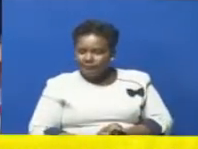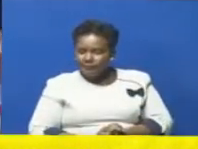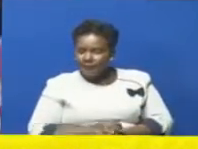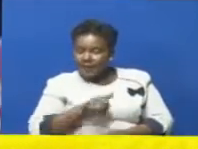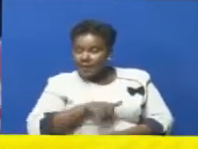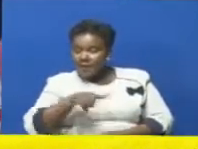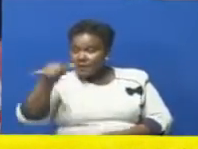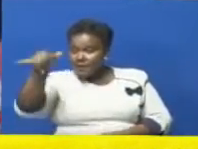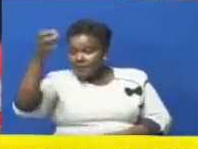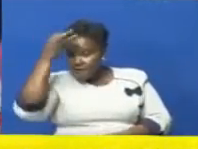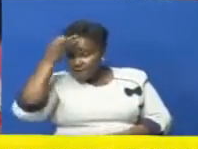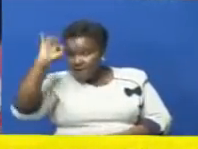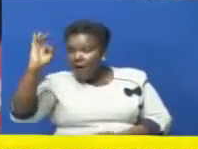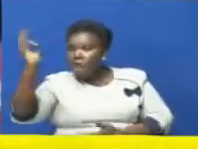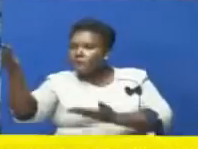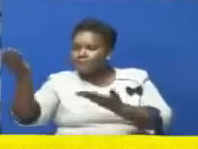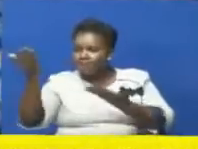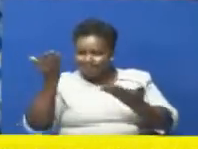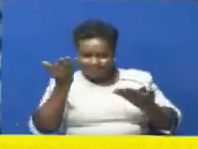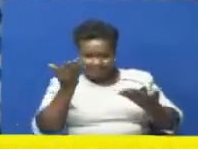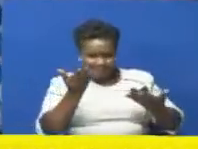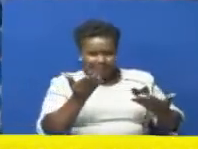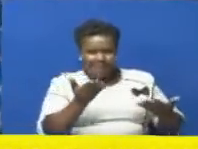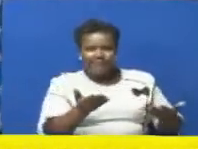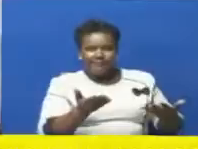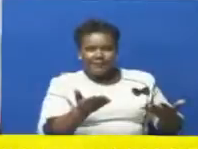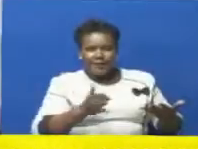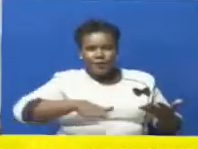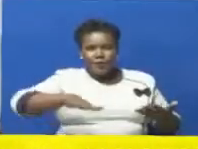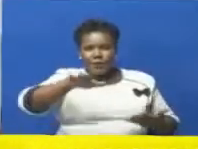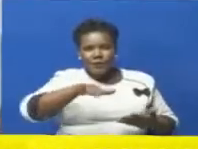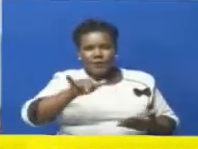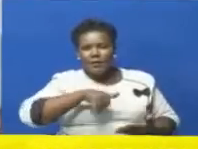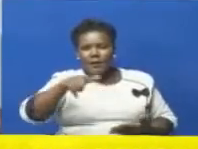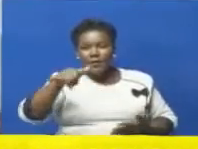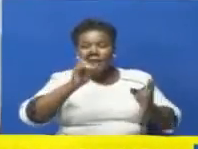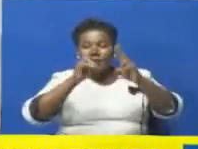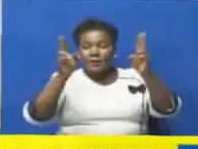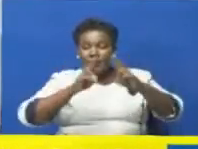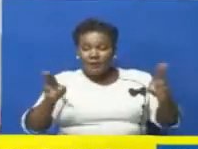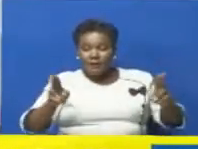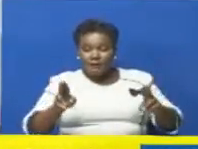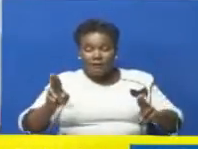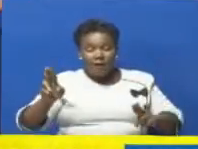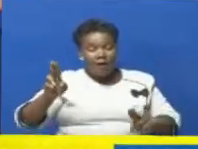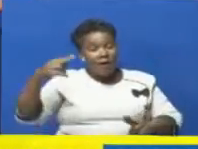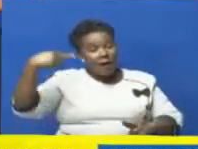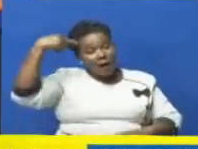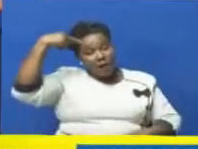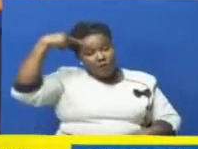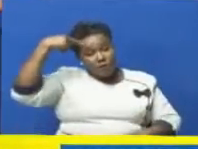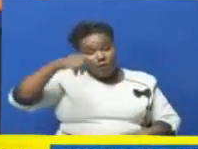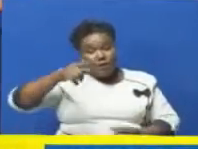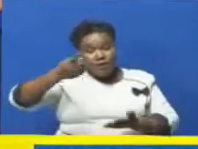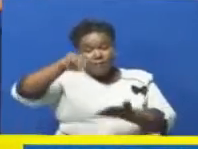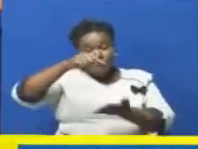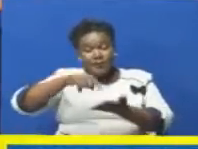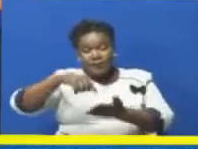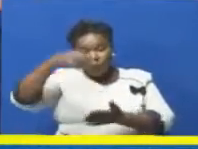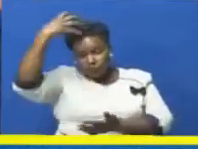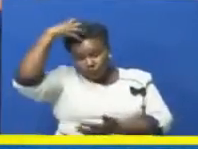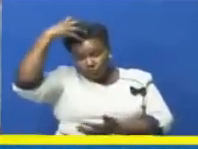Boeing 787-9 katika uwanja ndege wa kimataifa wa Abeid Aman Karume mjini Unguja ikitokea